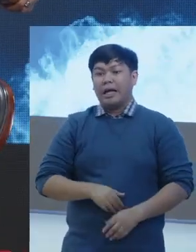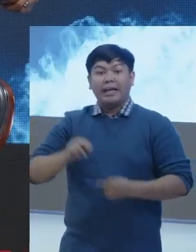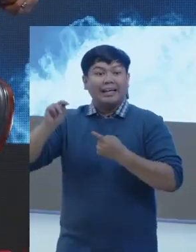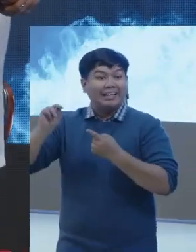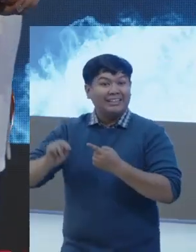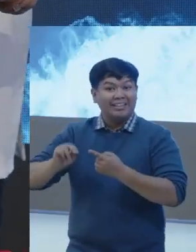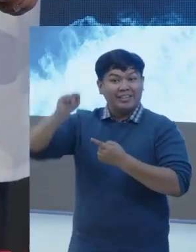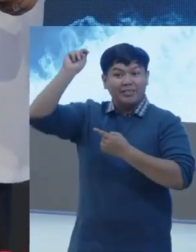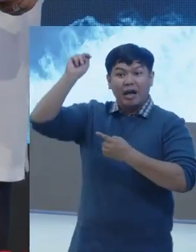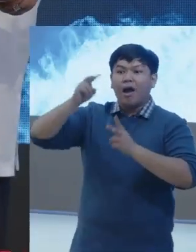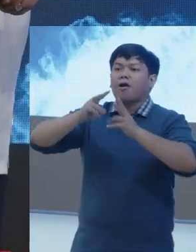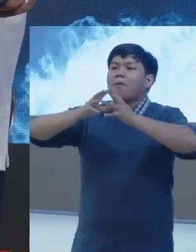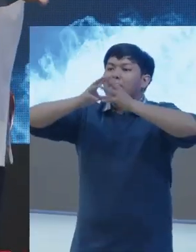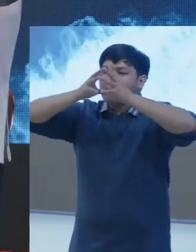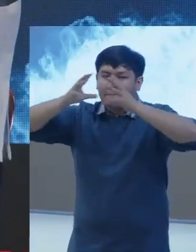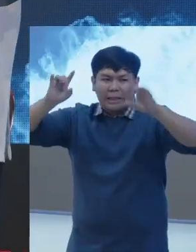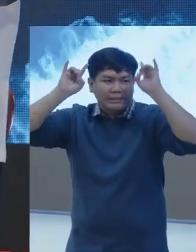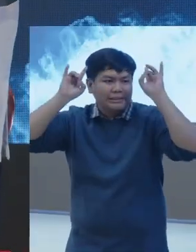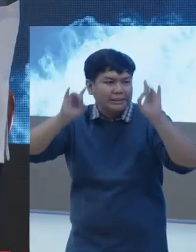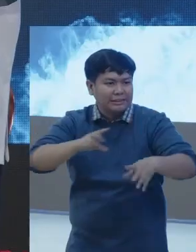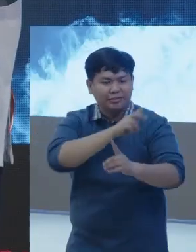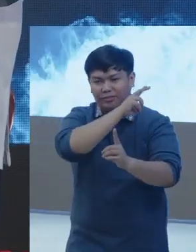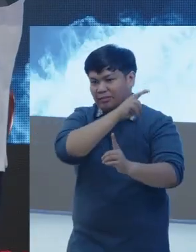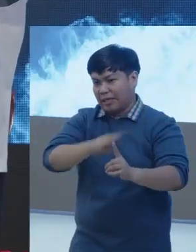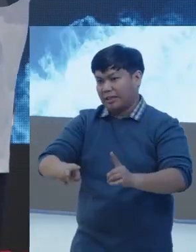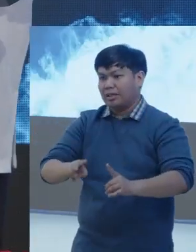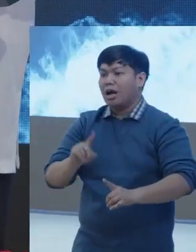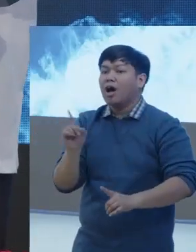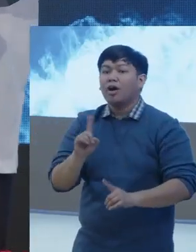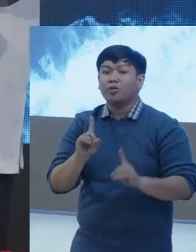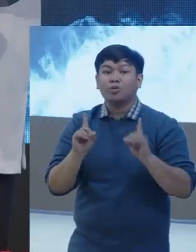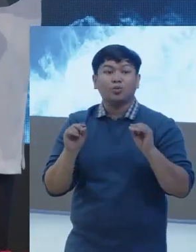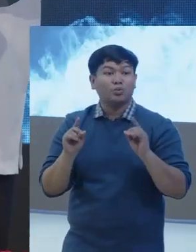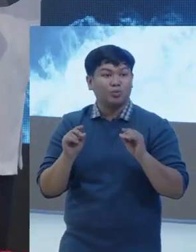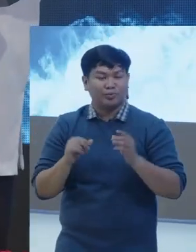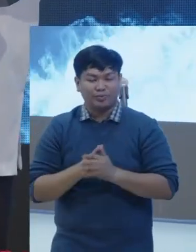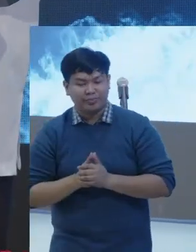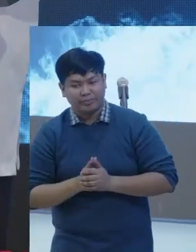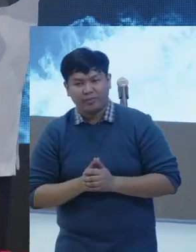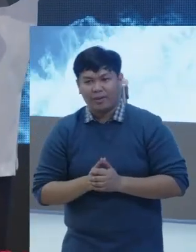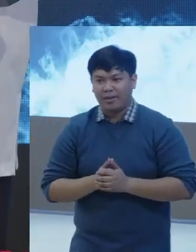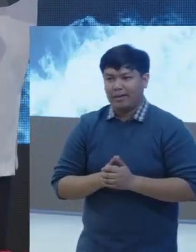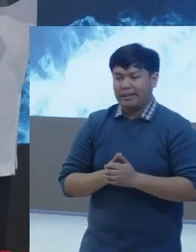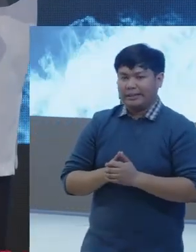They were violent. Alam niyo po kung anong Hebrew ng violence?